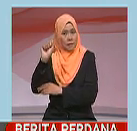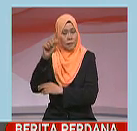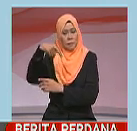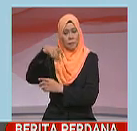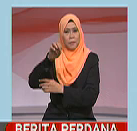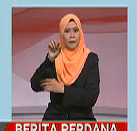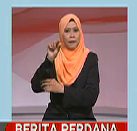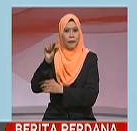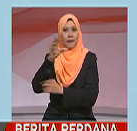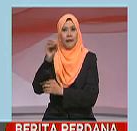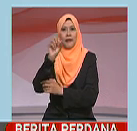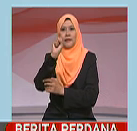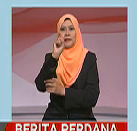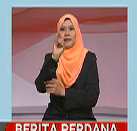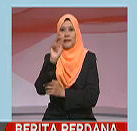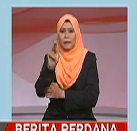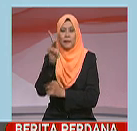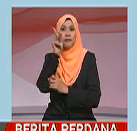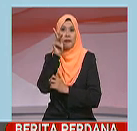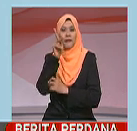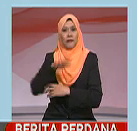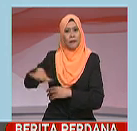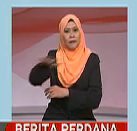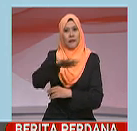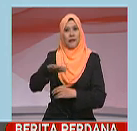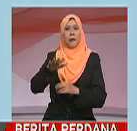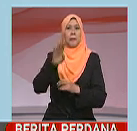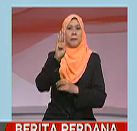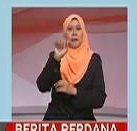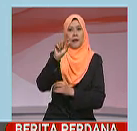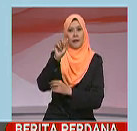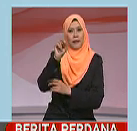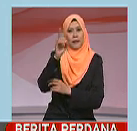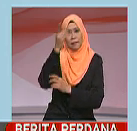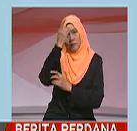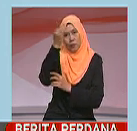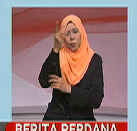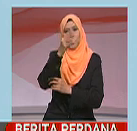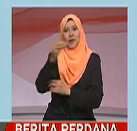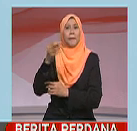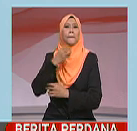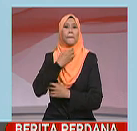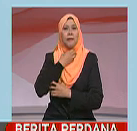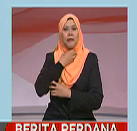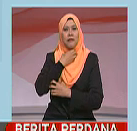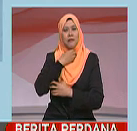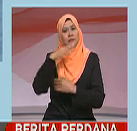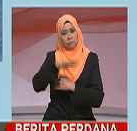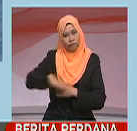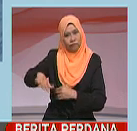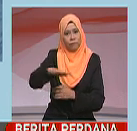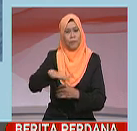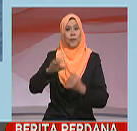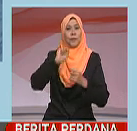Pendang dan juga Sik, termasuklah di kawasan sekitar iaitu Bagan Datuk dan juga Hilir Perak. Bagi di